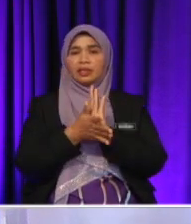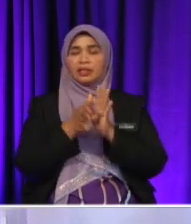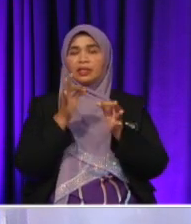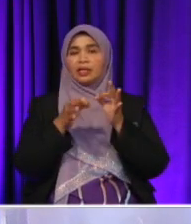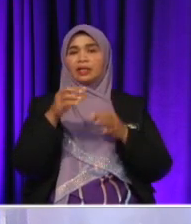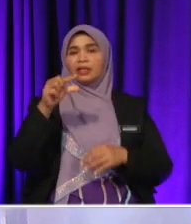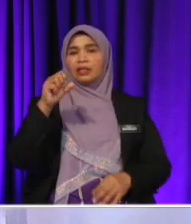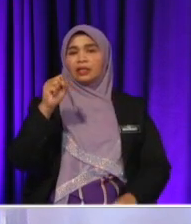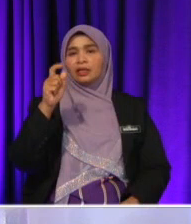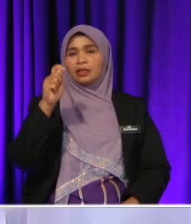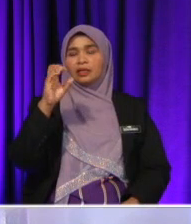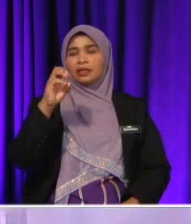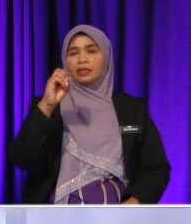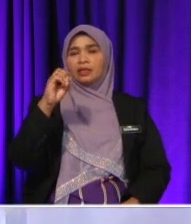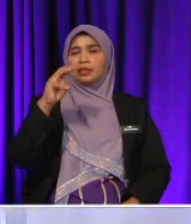tenggelam